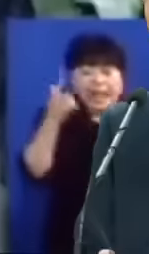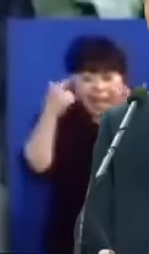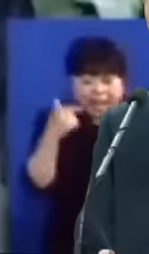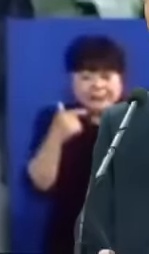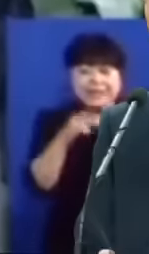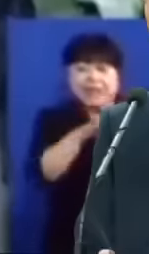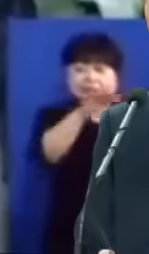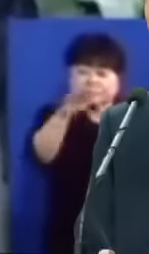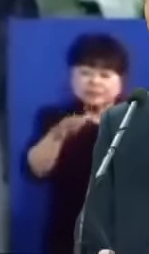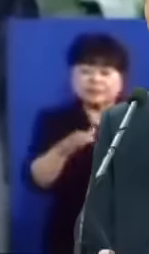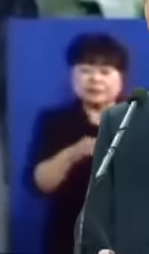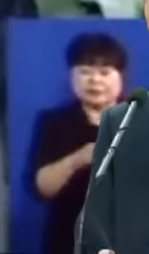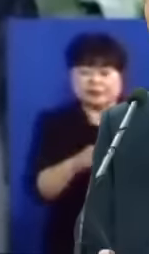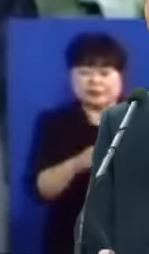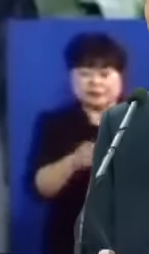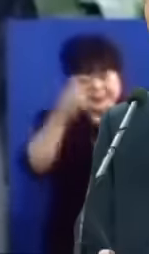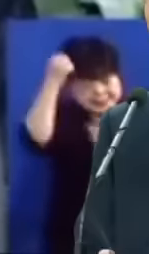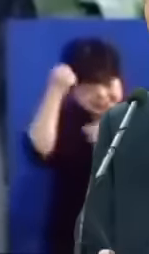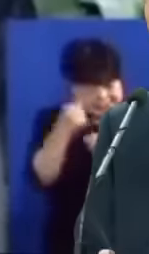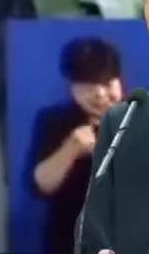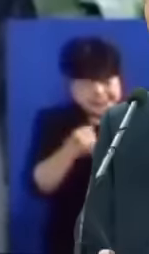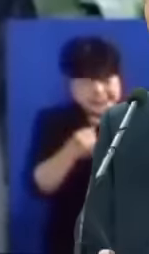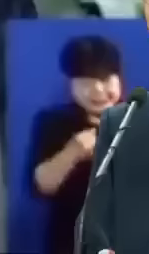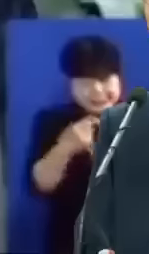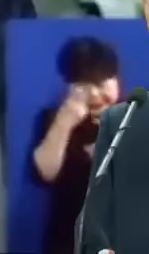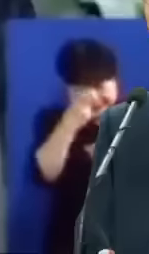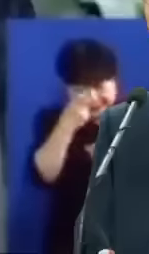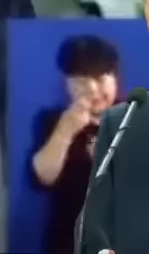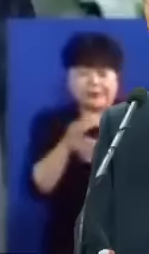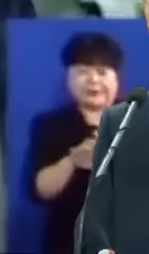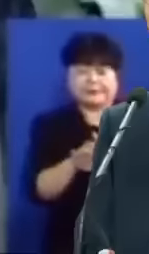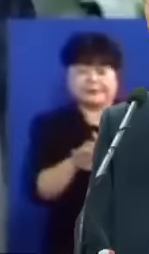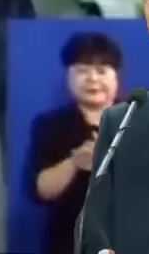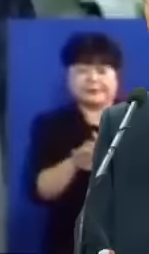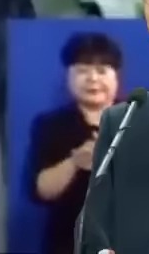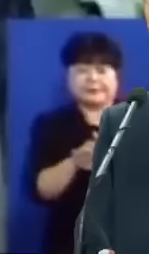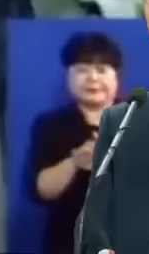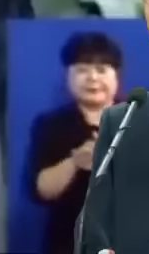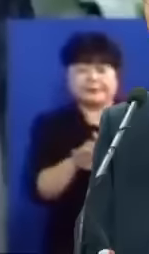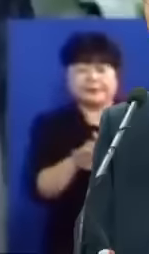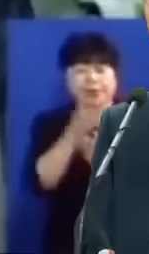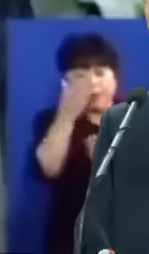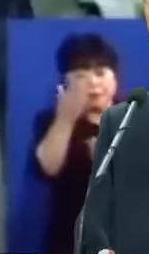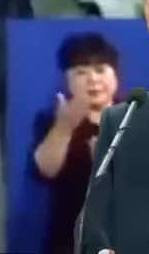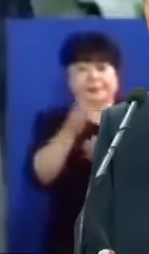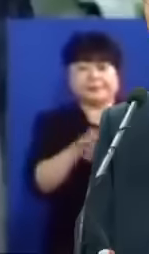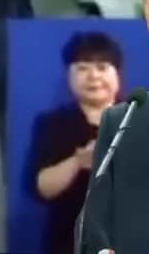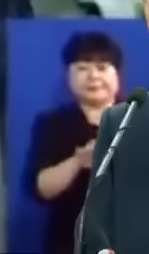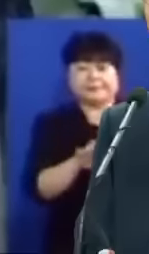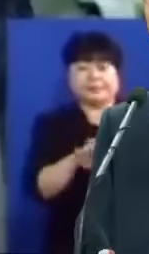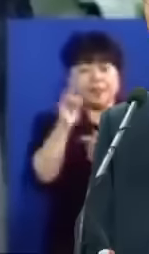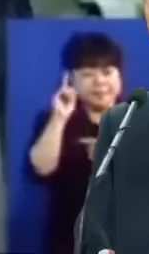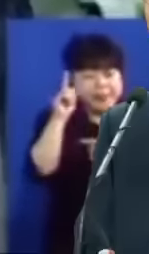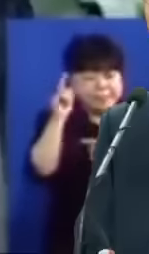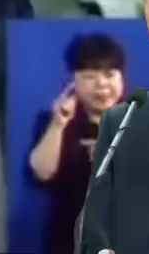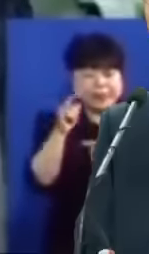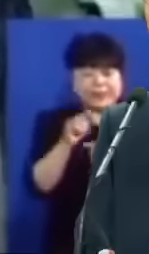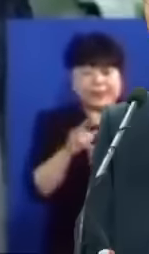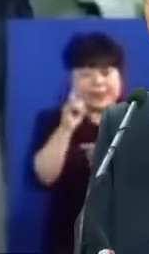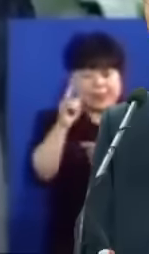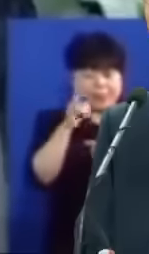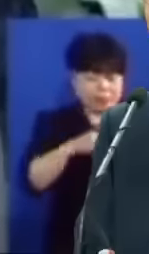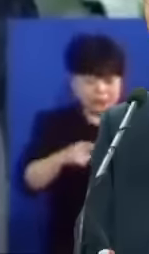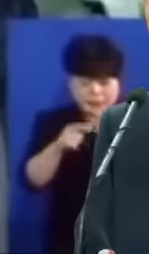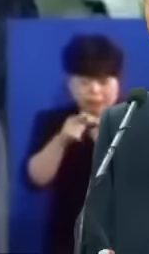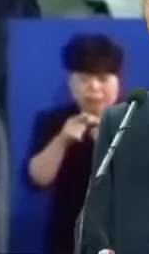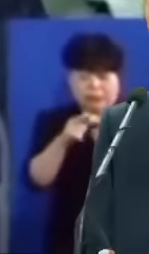항상 우리는 그 점을 기억하고 살펴야 되는 것입니다. 여러분, 매일같이 한 번